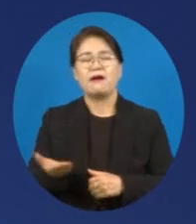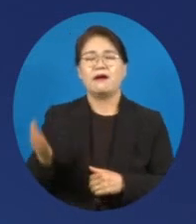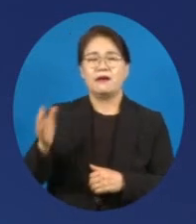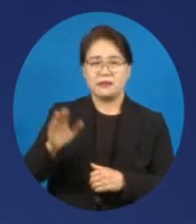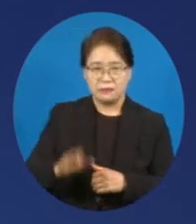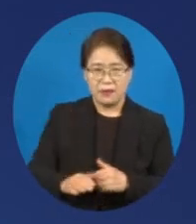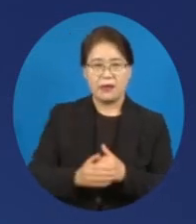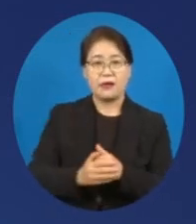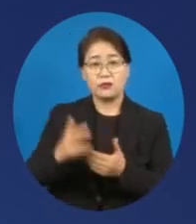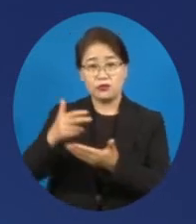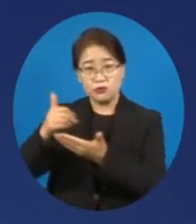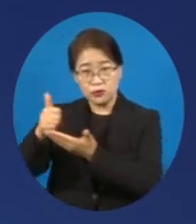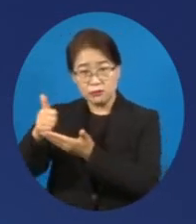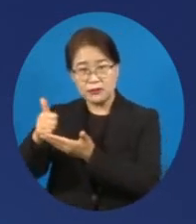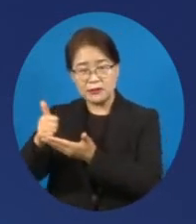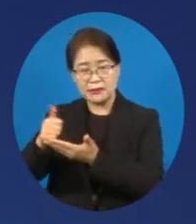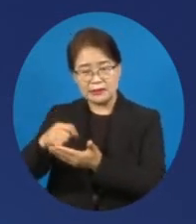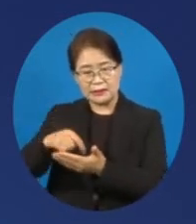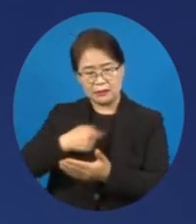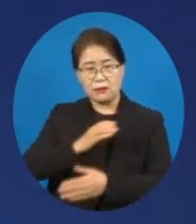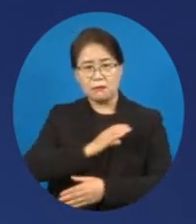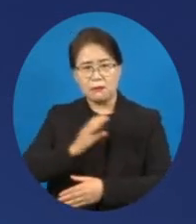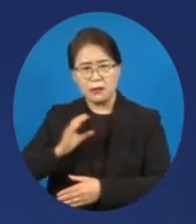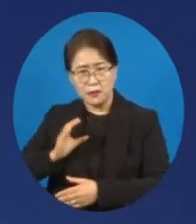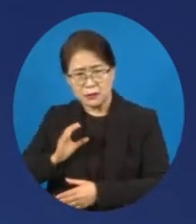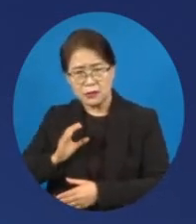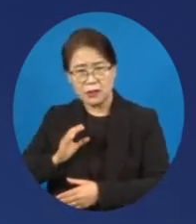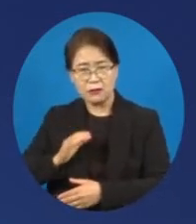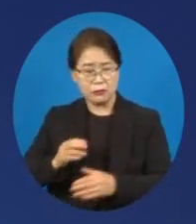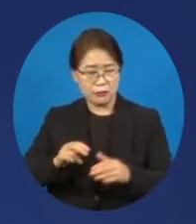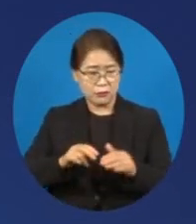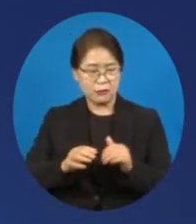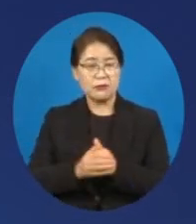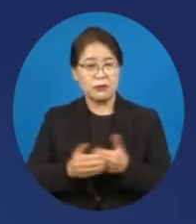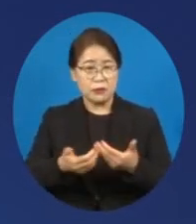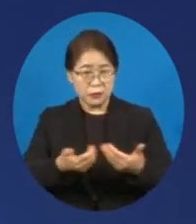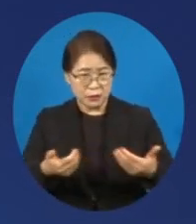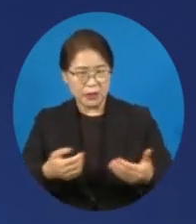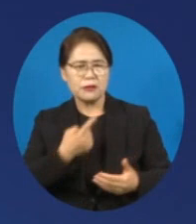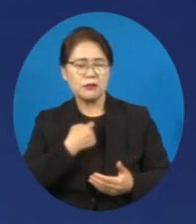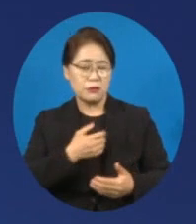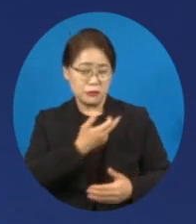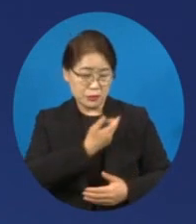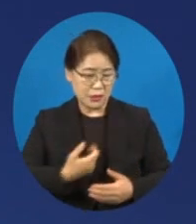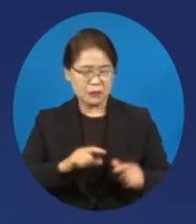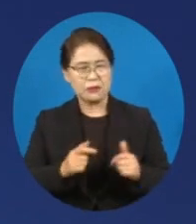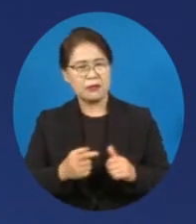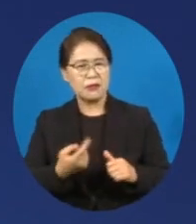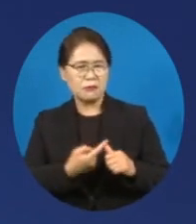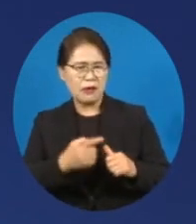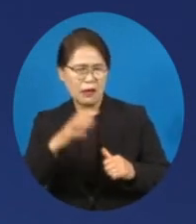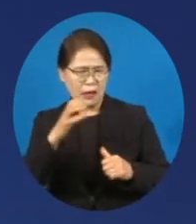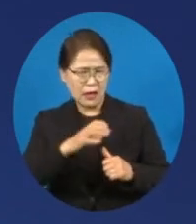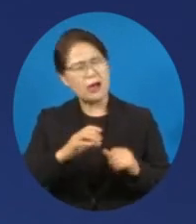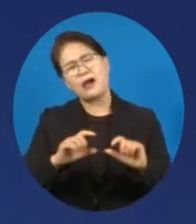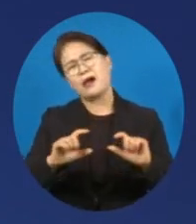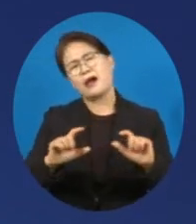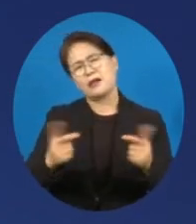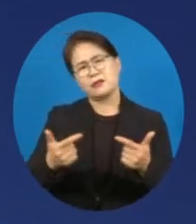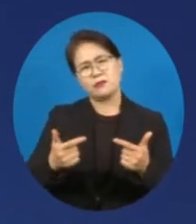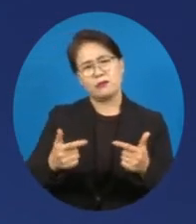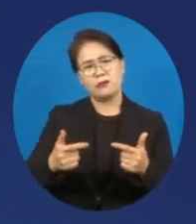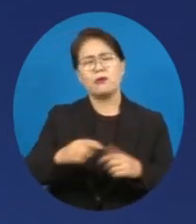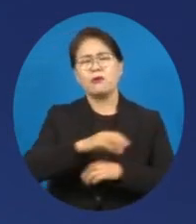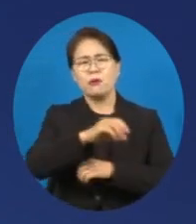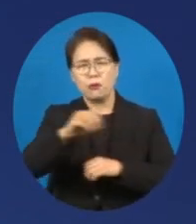우리 주님은요 자신을 배신하고 떠났던 제자들에게 비난과 책망이 아니라